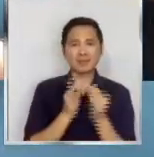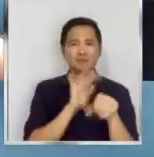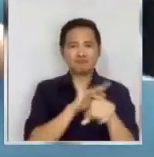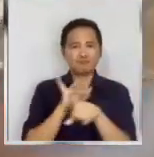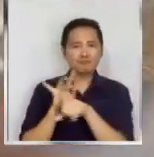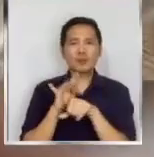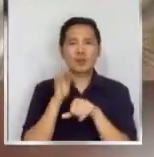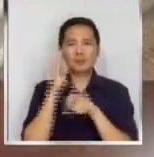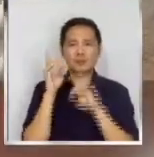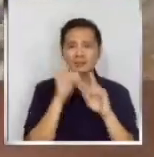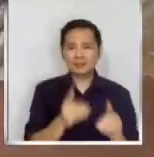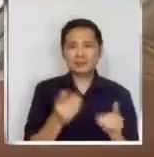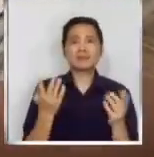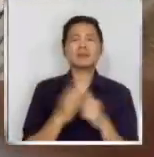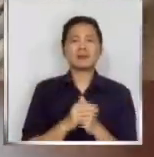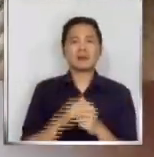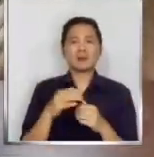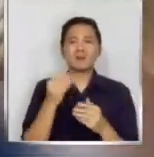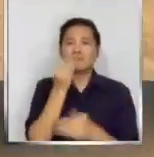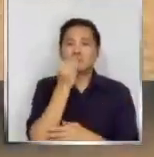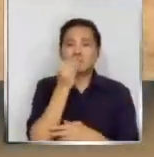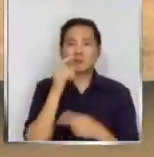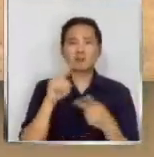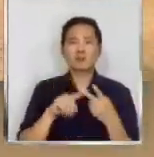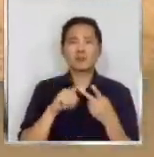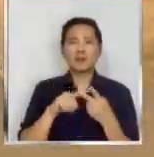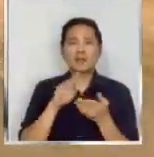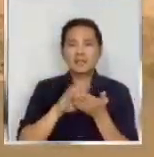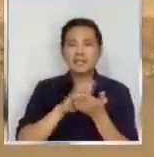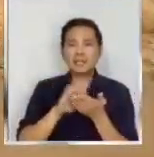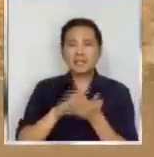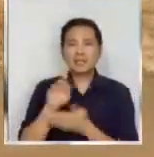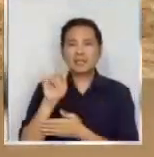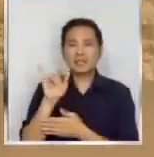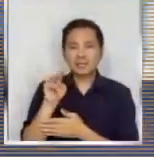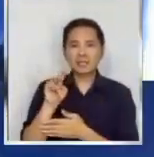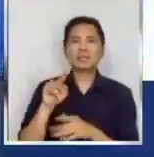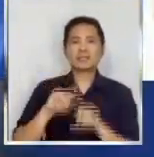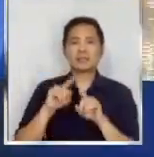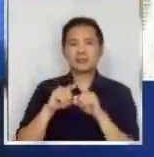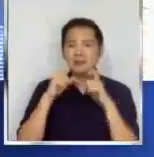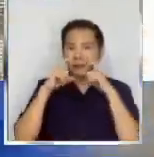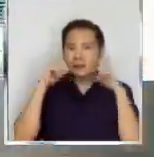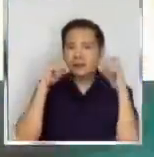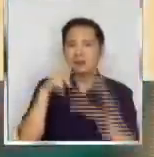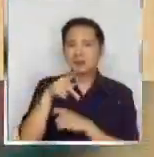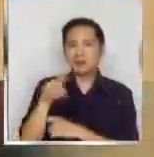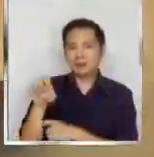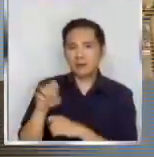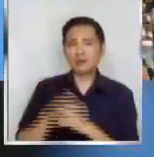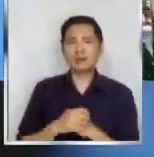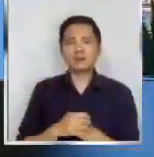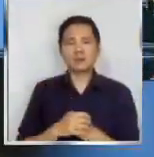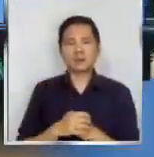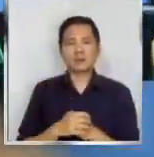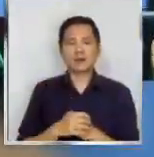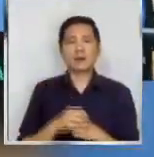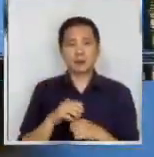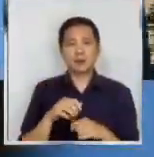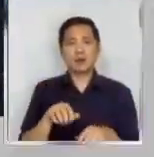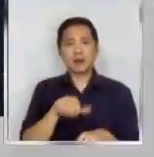Mindanao. Iba't ibang youth organizations ang nakiisa kaya nabuo nila ang grupong Kapit Mindanao. Nung pandemya, hindi